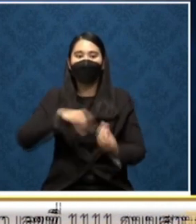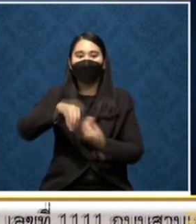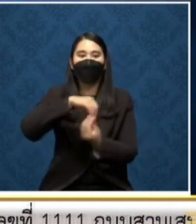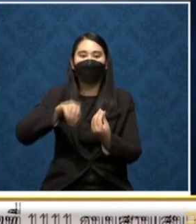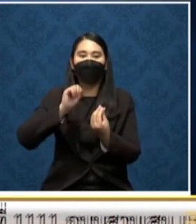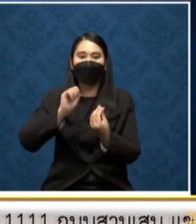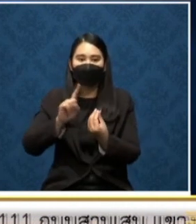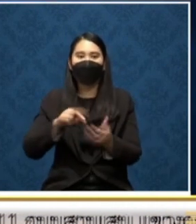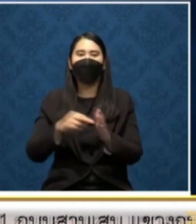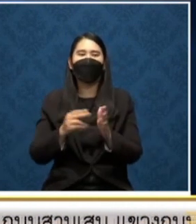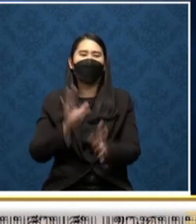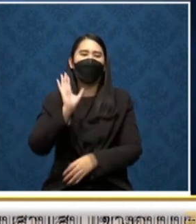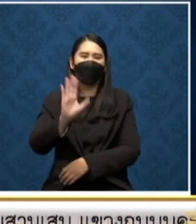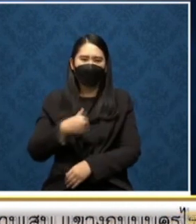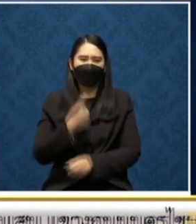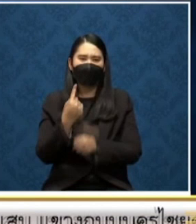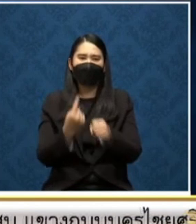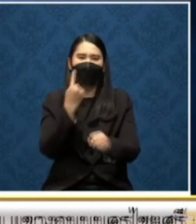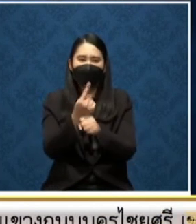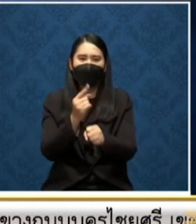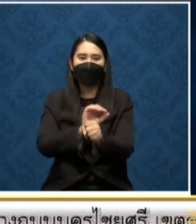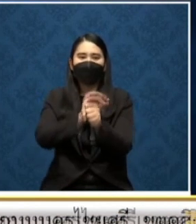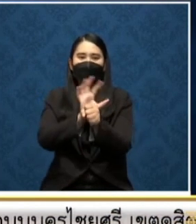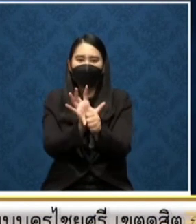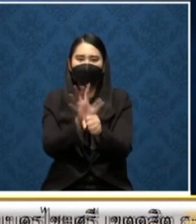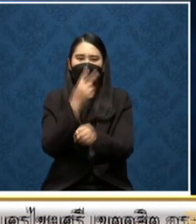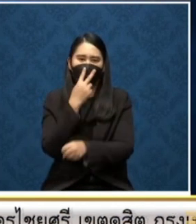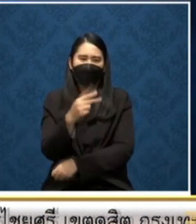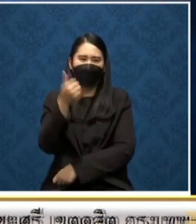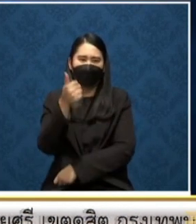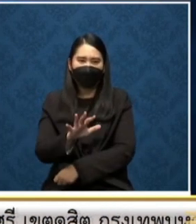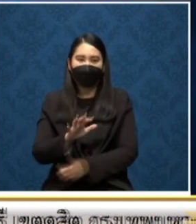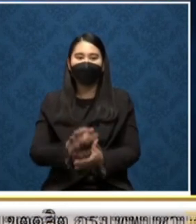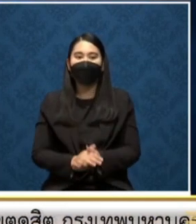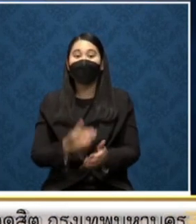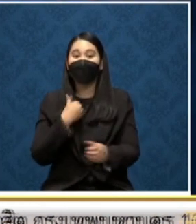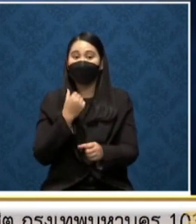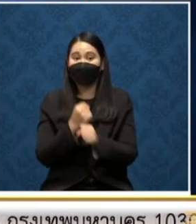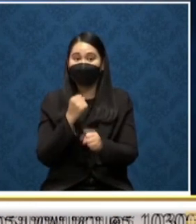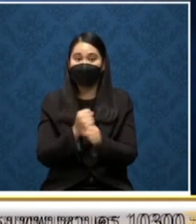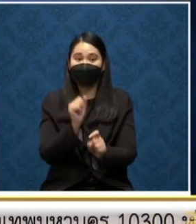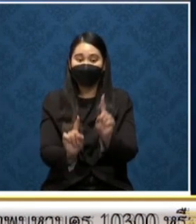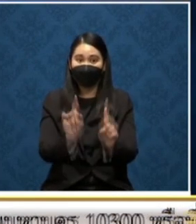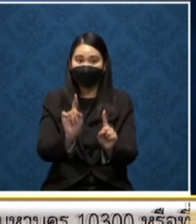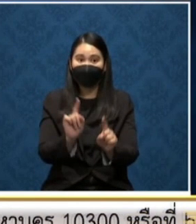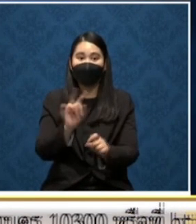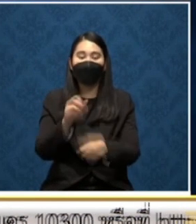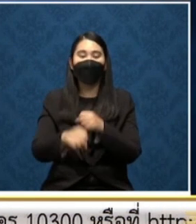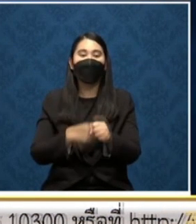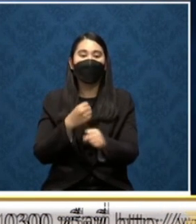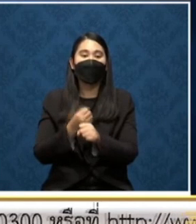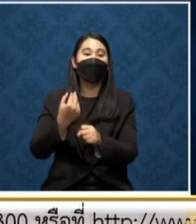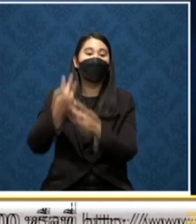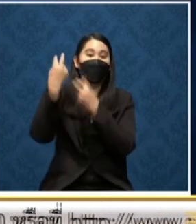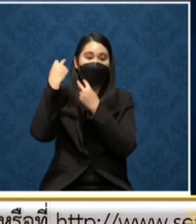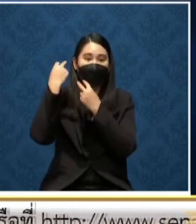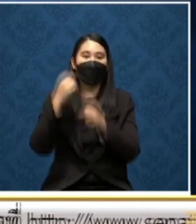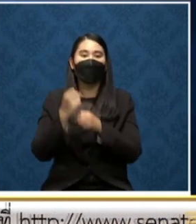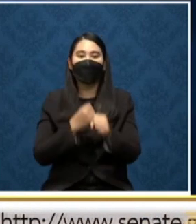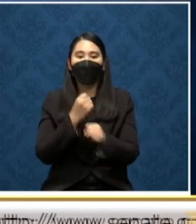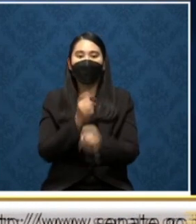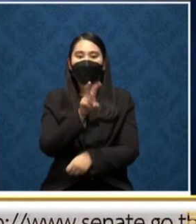คุณผู้ชมสามารถเอาไปกินได้กับหลายอย่างนะครับนะจะไปเติมน้ำตาลเองก็ได้มันเป็นกาแฟดำนะฮะเติมตาลเติมครีมเ